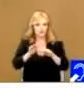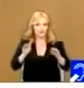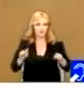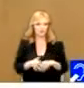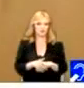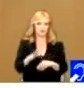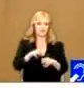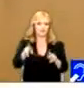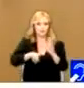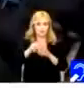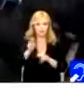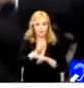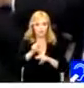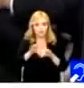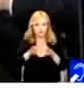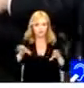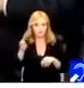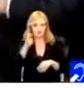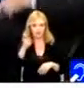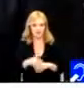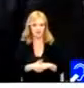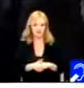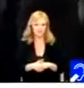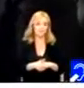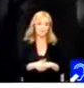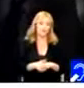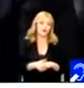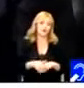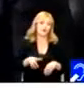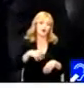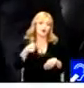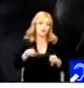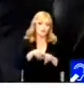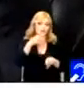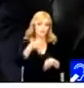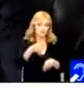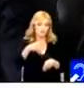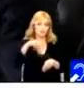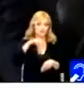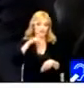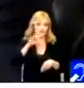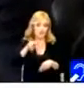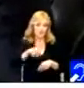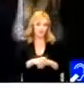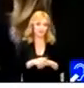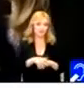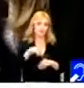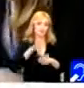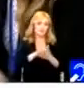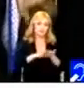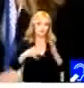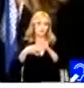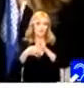și eliminarea tarifelor de roaming dintre Republica Moldova și România, a spus Filip. Președintele Iohannis a declarat că parteneriatul